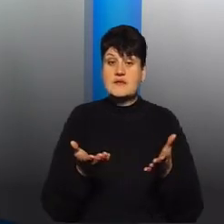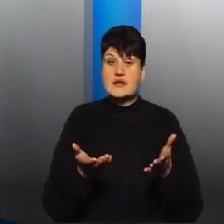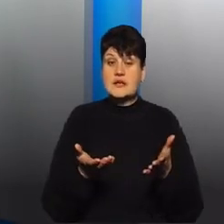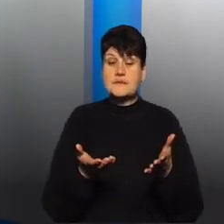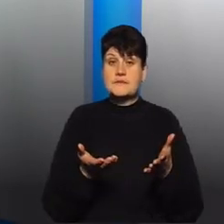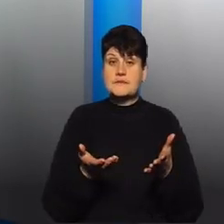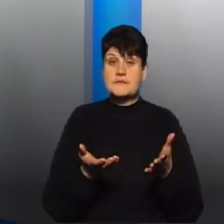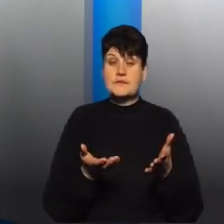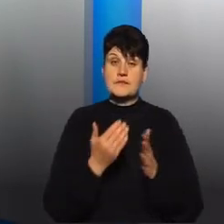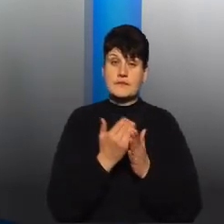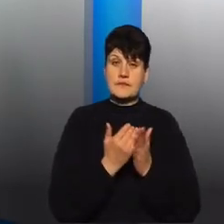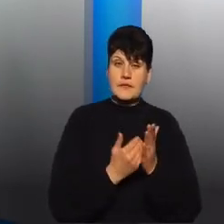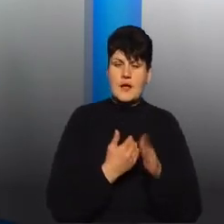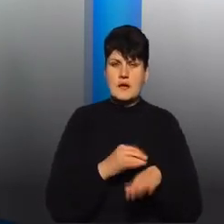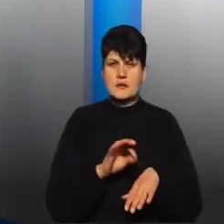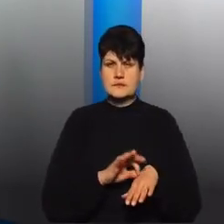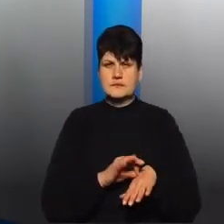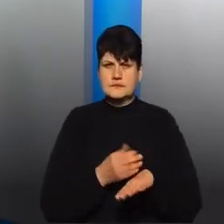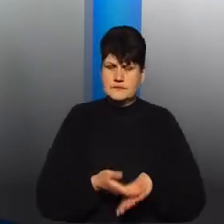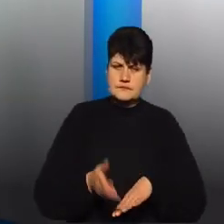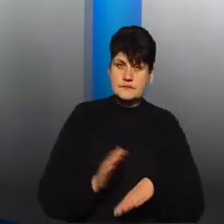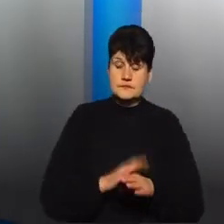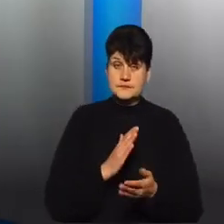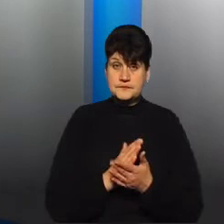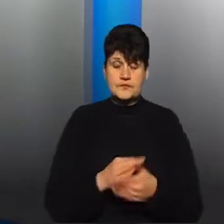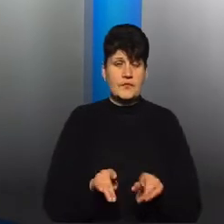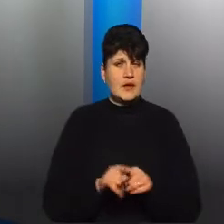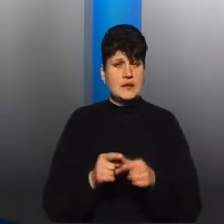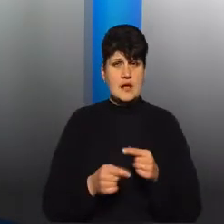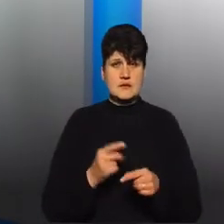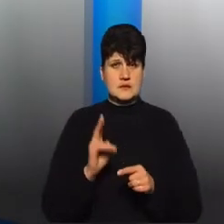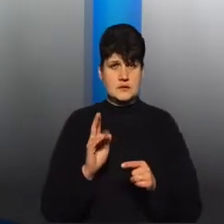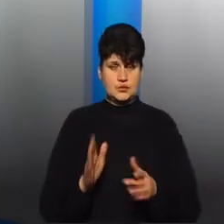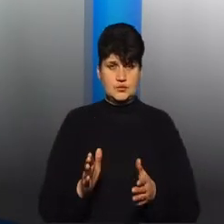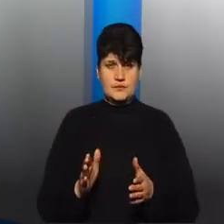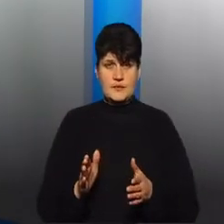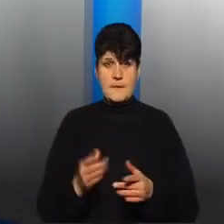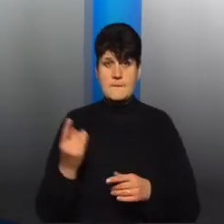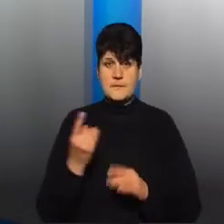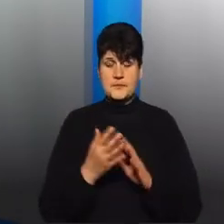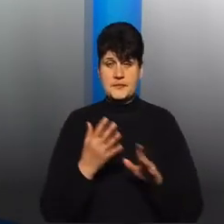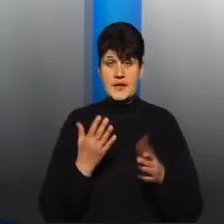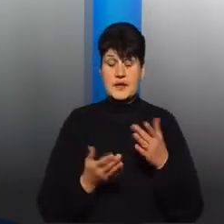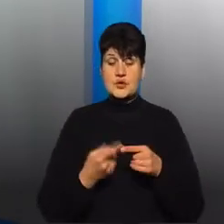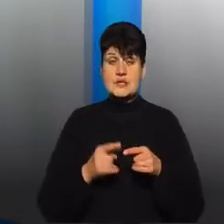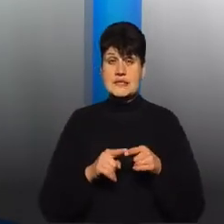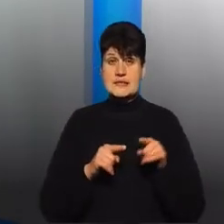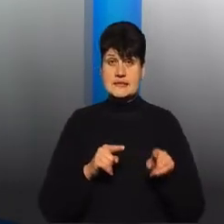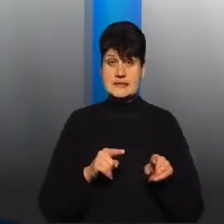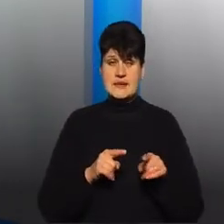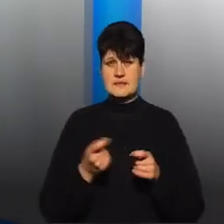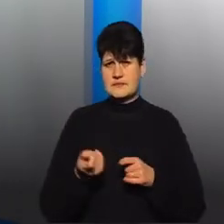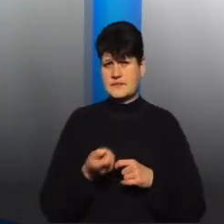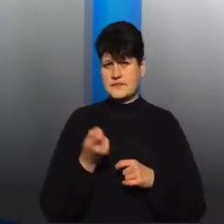важкості вона протікає, такі будуть і наслідки до плода. Тому що, перш за все, якщо це тільки незначні клінічні